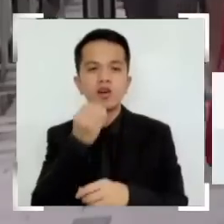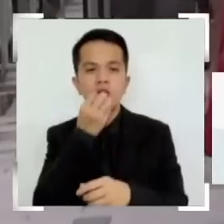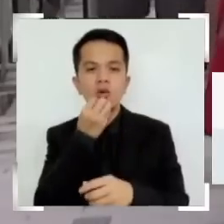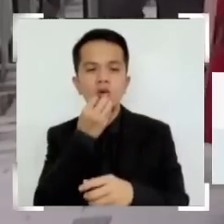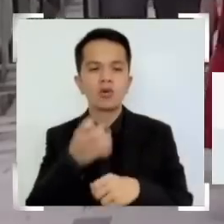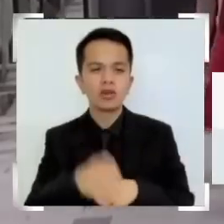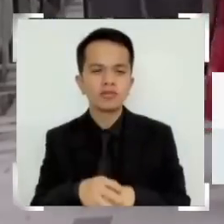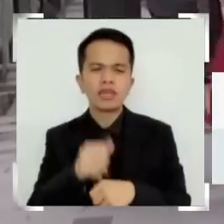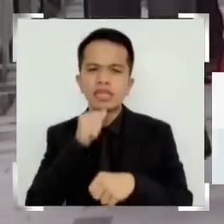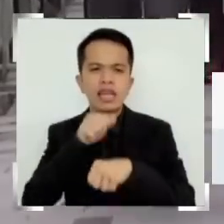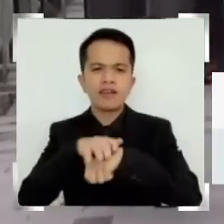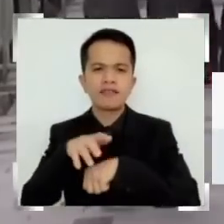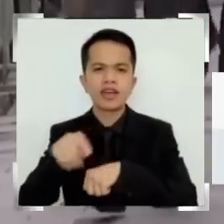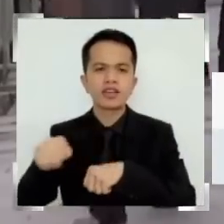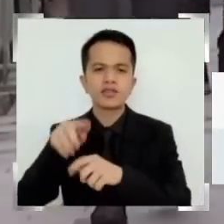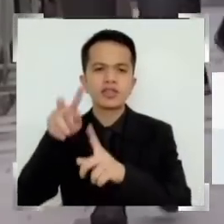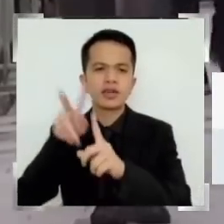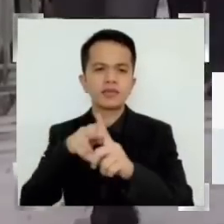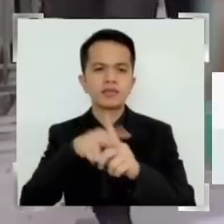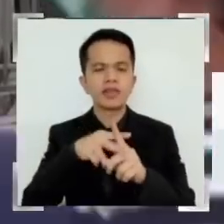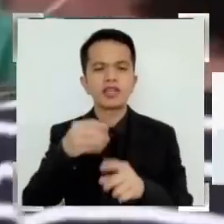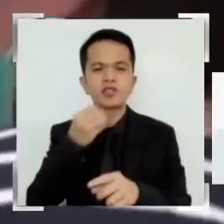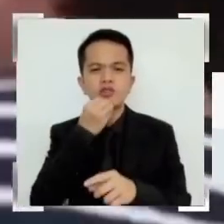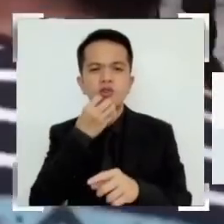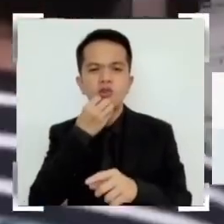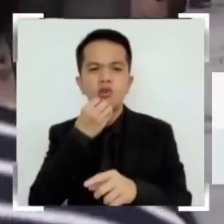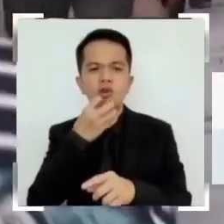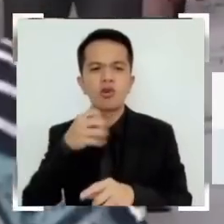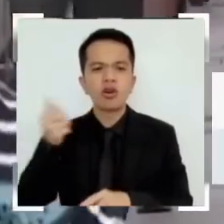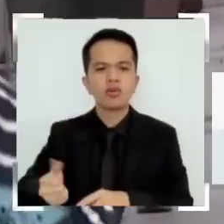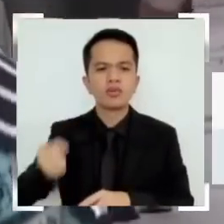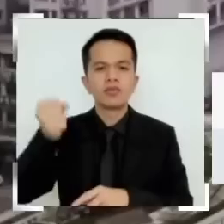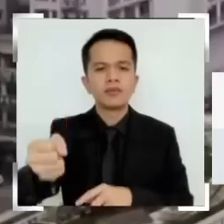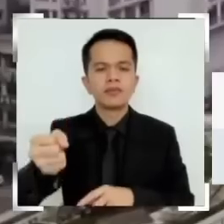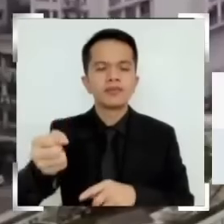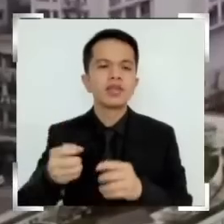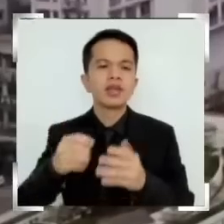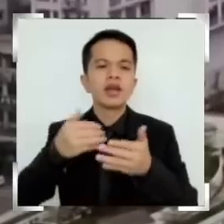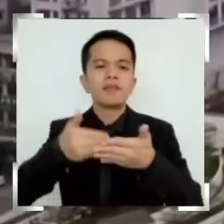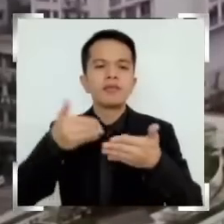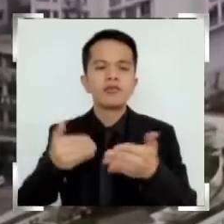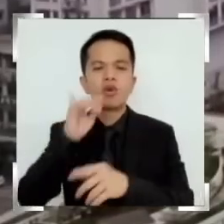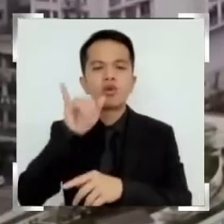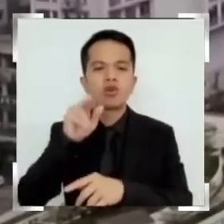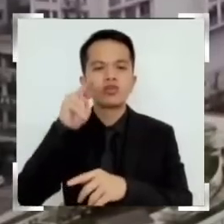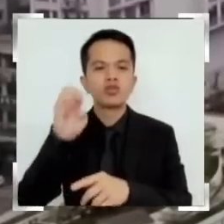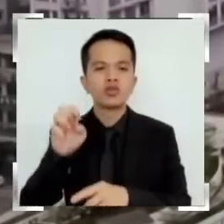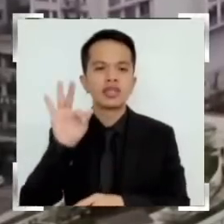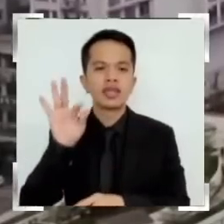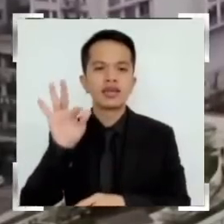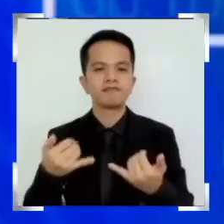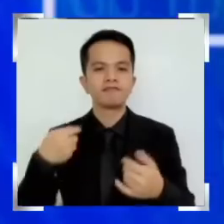mga visa application na natanggap ng Hong Kong Immigration bago mag-June